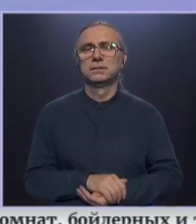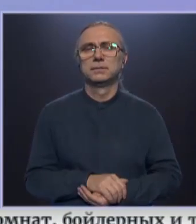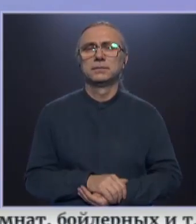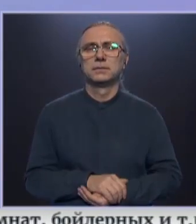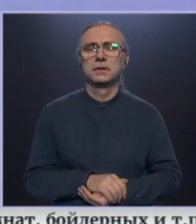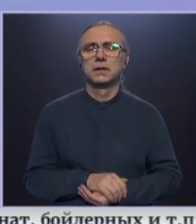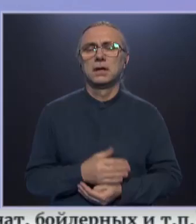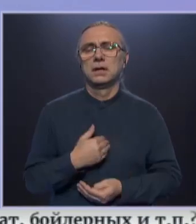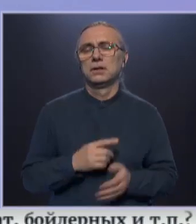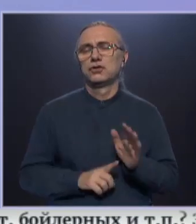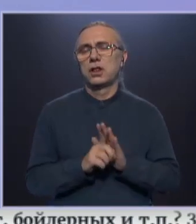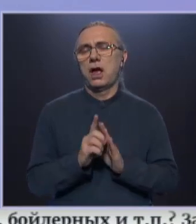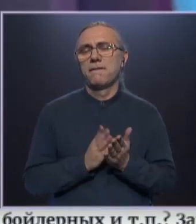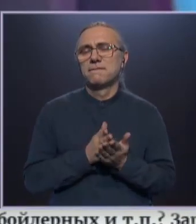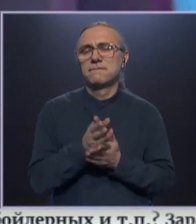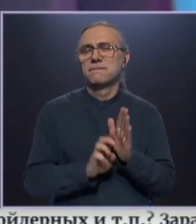вот церковляться